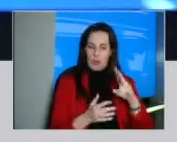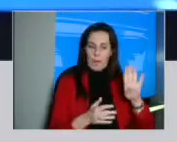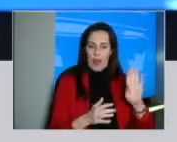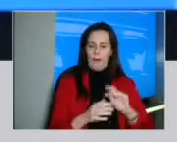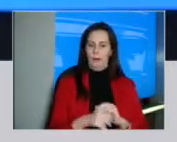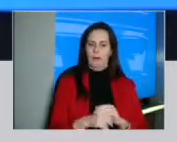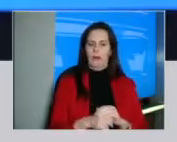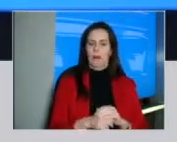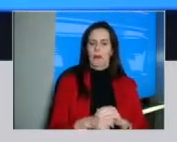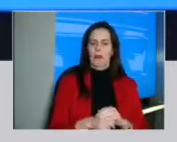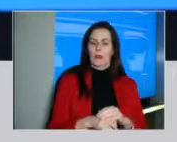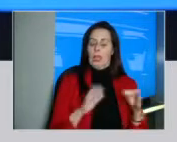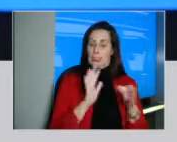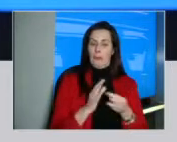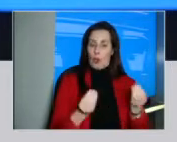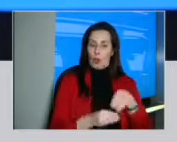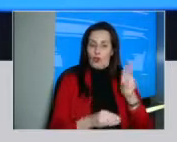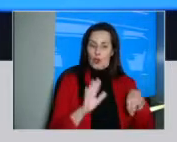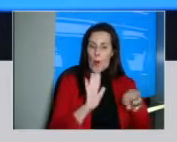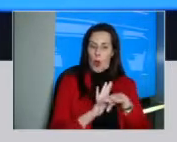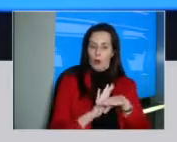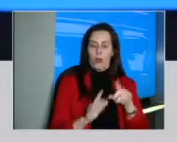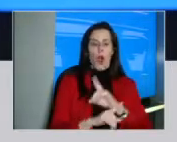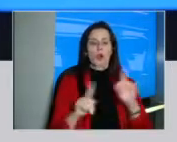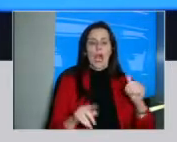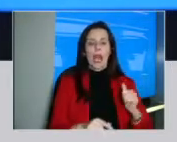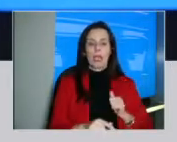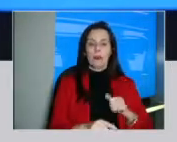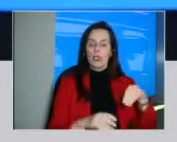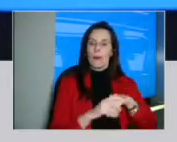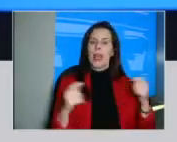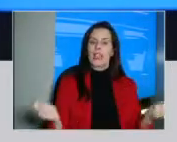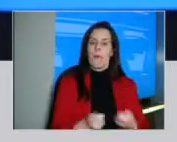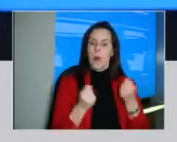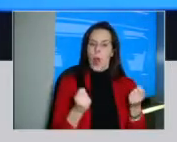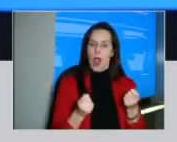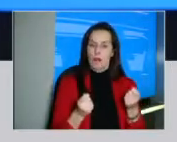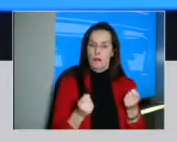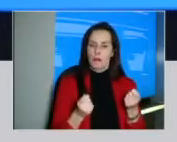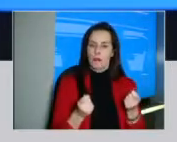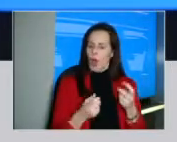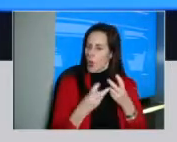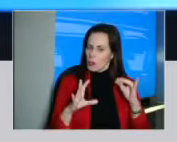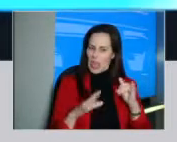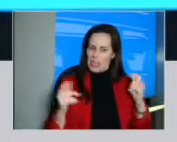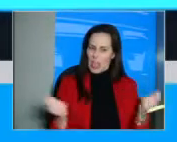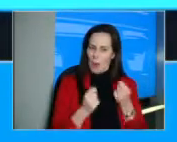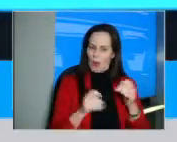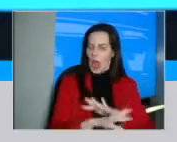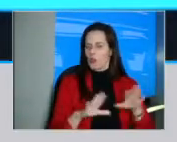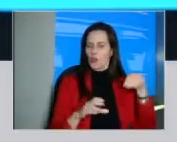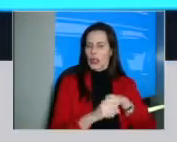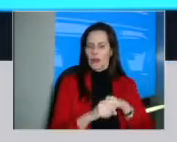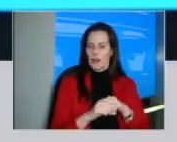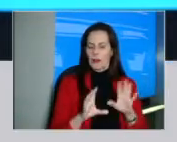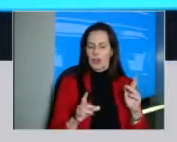דרכי תעמולה. Okay. סעיף נוסף שקיים בחוק, אוסר על חיילי צהל להשתתף בתעמולה מכל סוג שהוא. לא משנה איזה תעמולה, אסור להשתתף